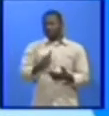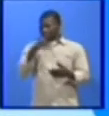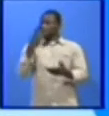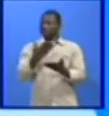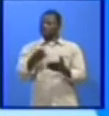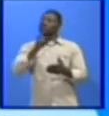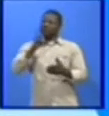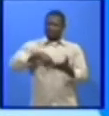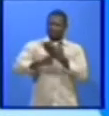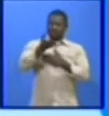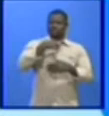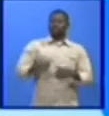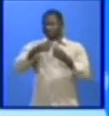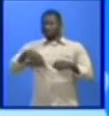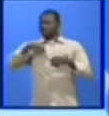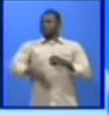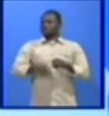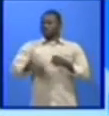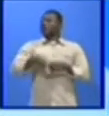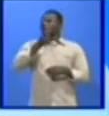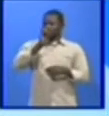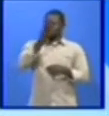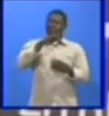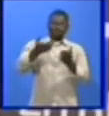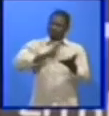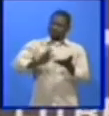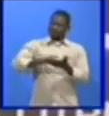stations d'essence à Ouagadougou. Reporter Moussa Ouedou et Azombri.